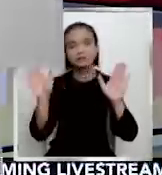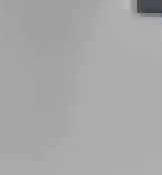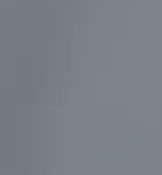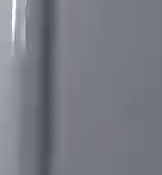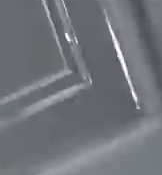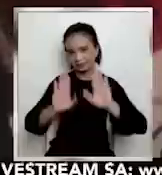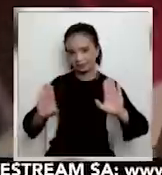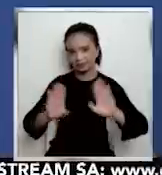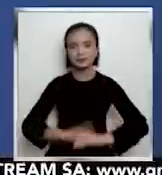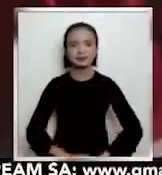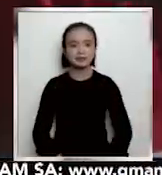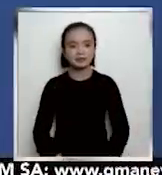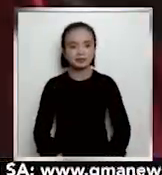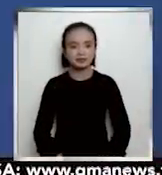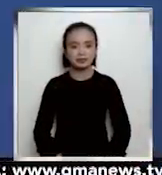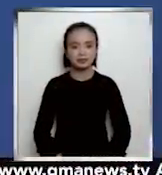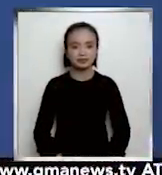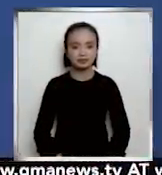Katatibayan.